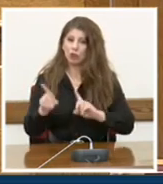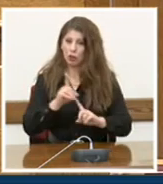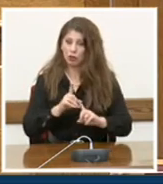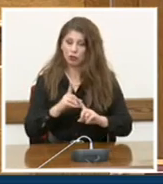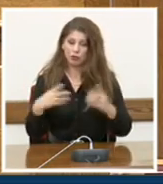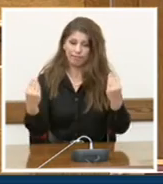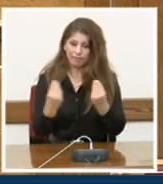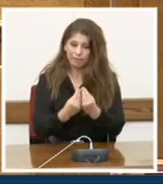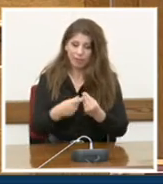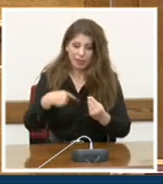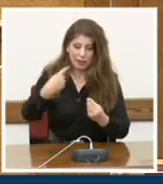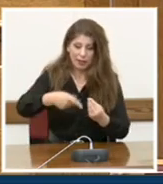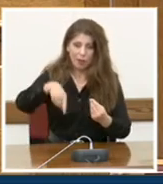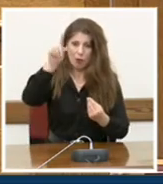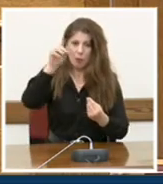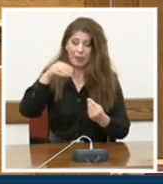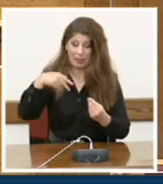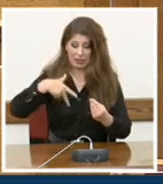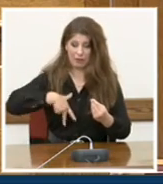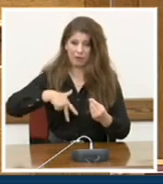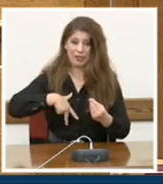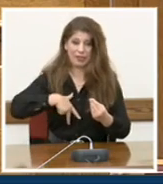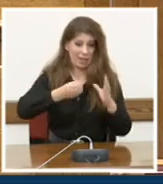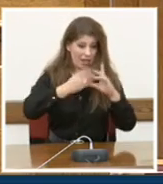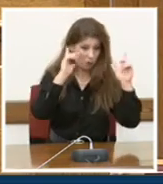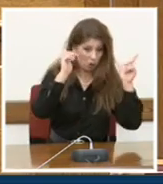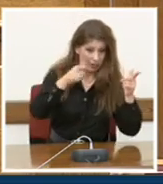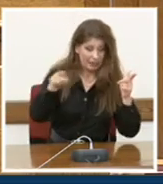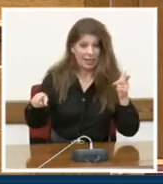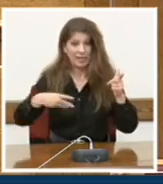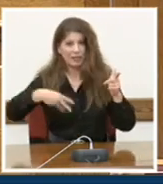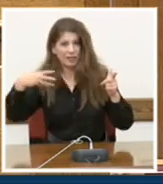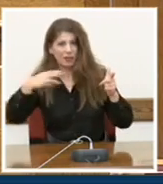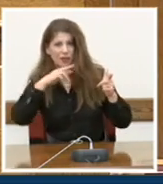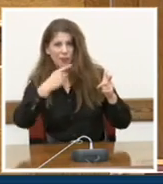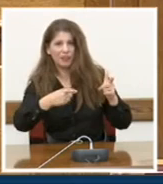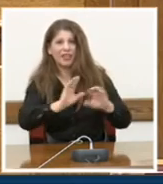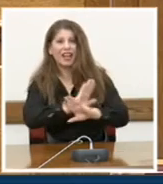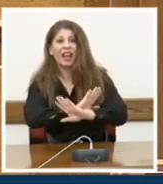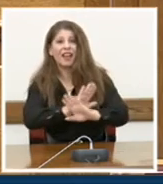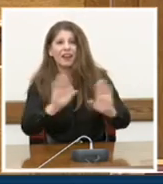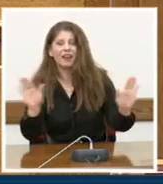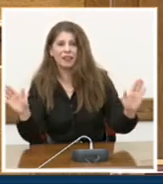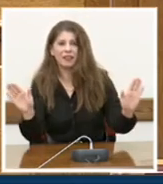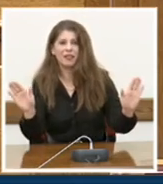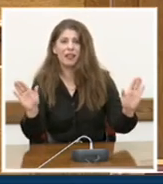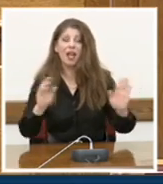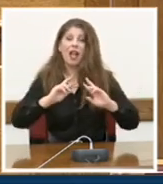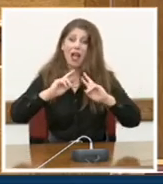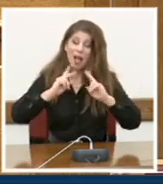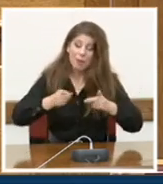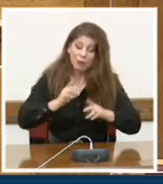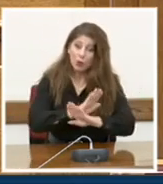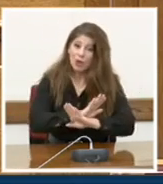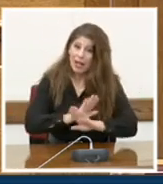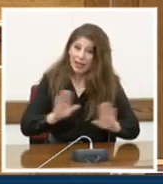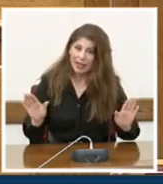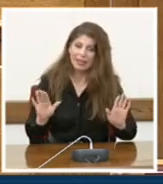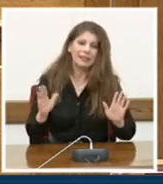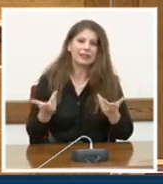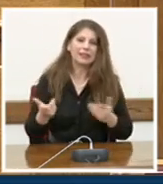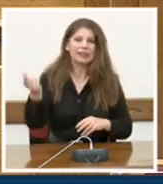επόμενη κυβέρνηση, η Νέα Δημοκρατία ή ο ΣΥΡΙΖΑ, απαντούν κανένας. Απαντούν κανένας, γιατί